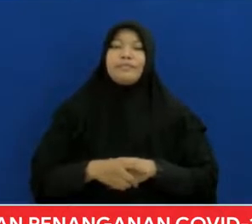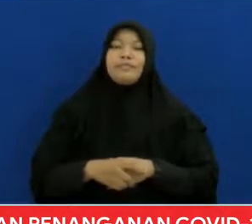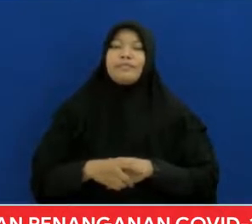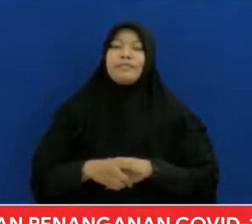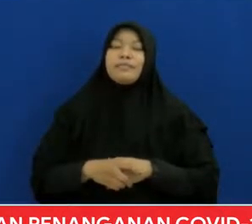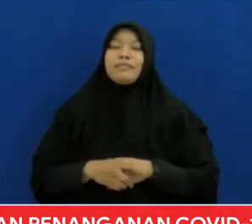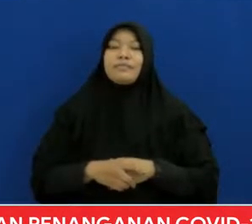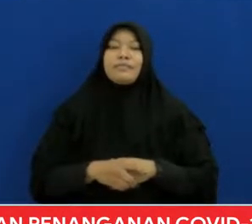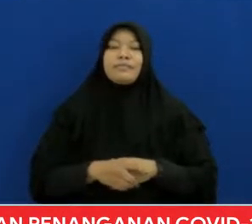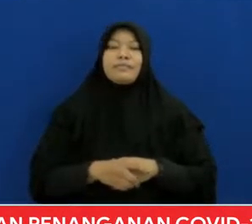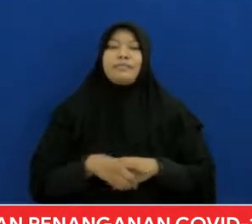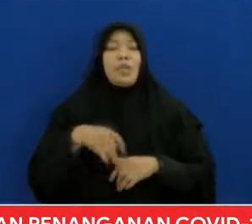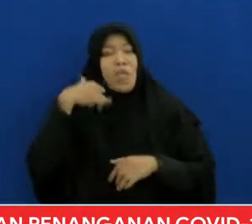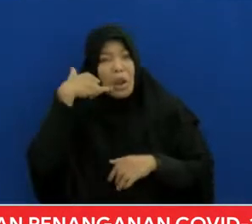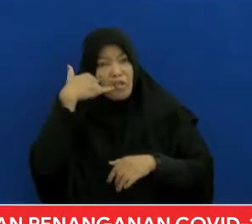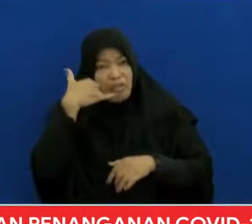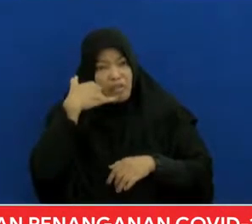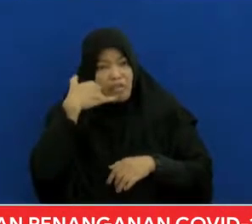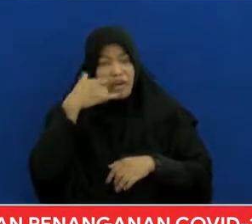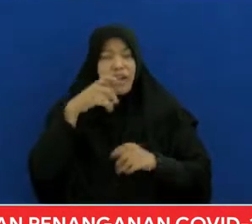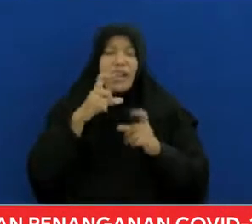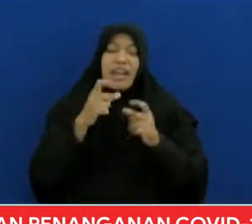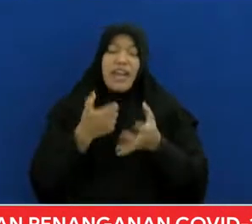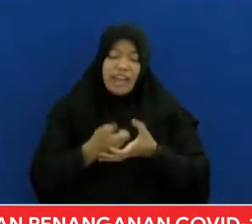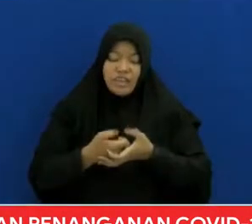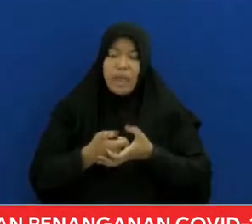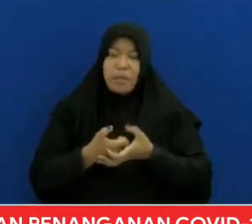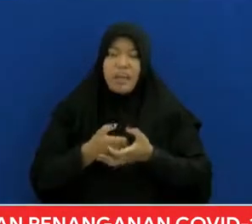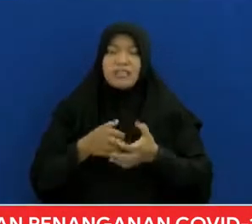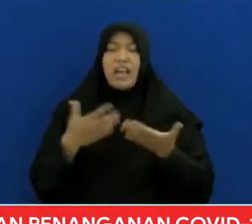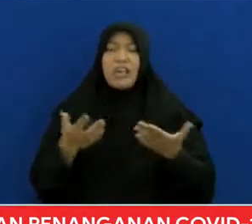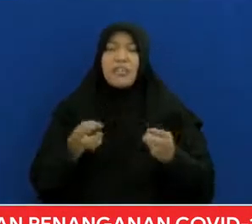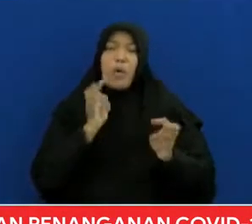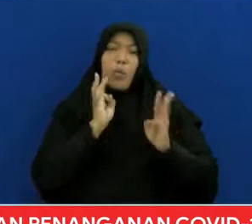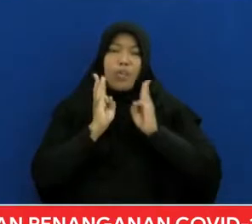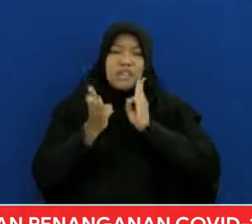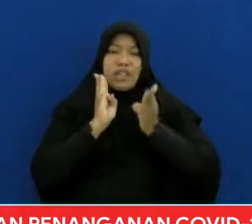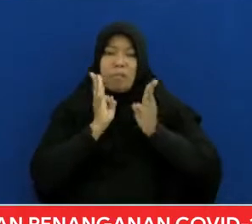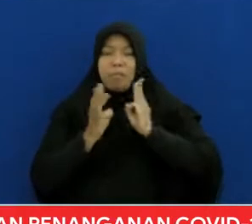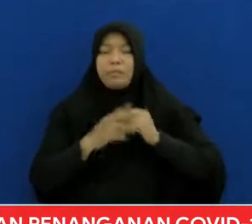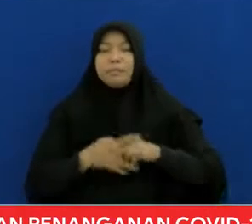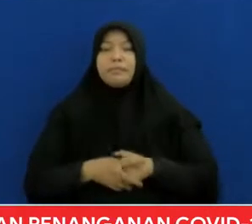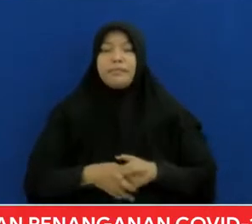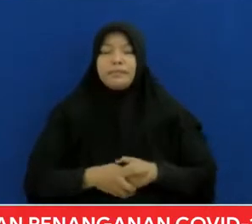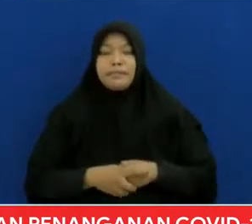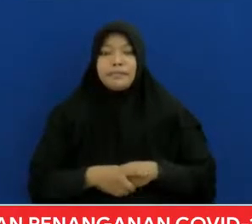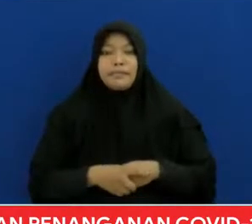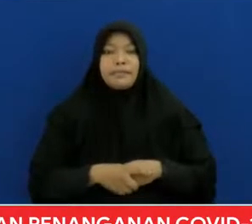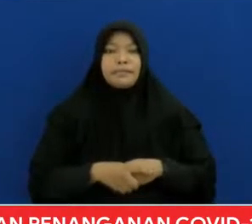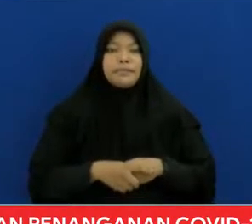berkonsultasi, baik dengan telepon, SMS, maupun WhatsApp.